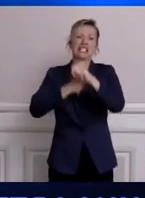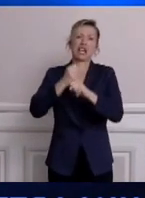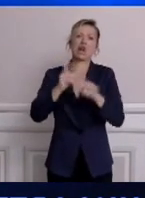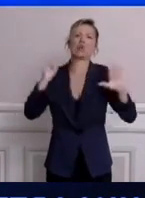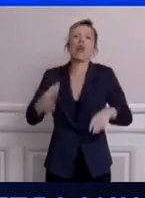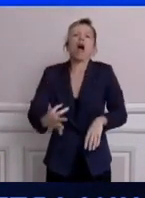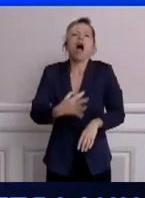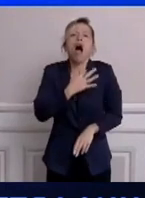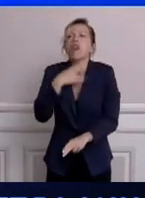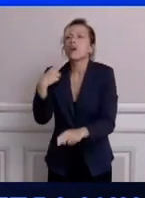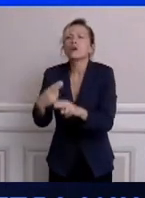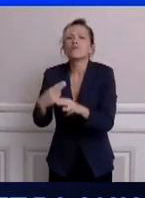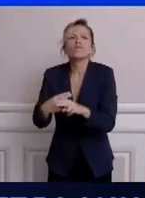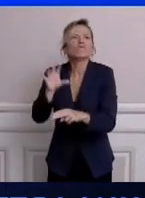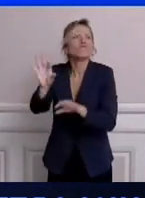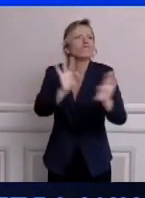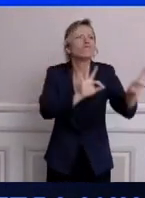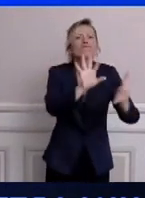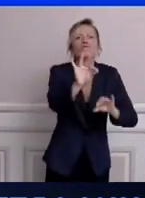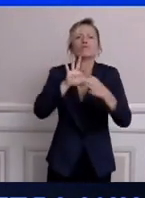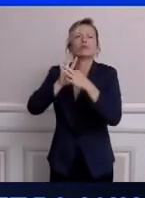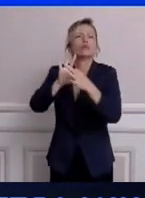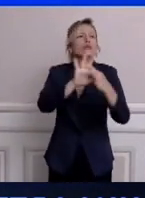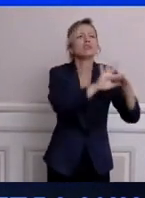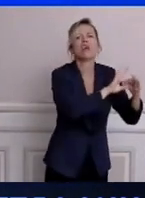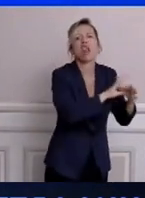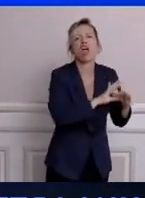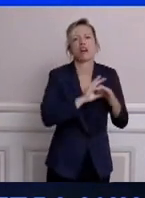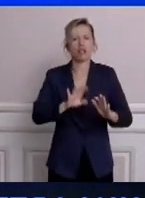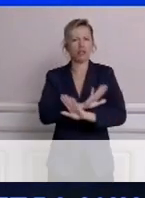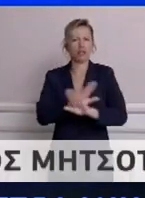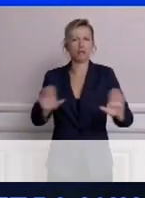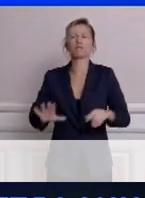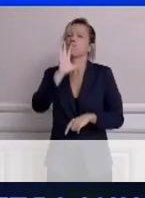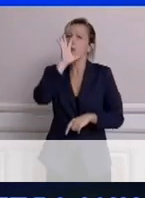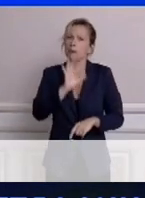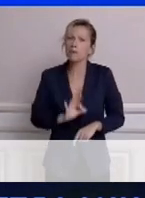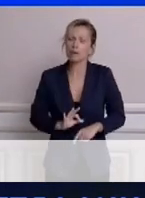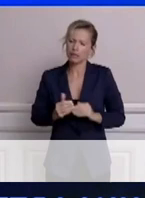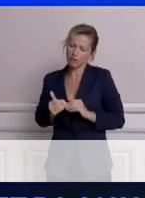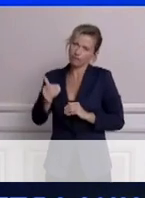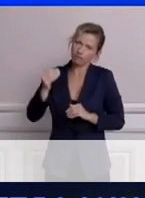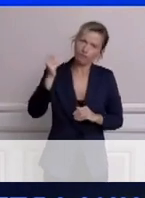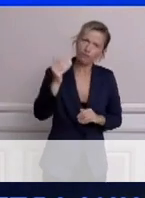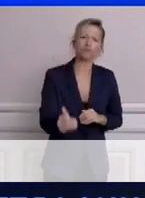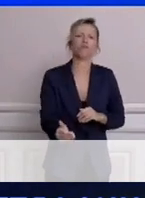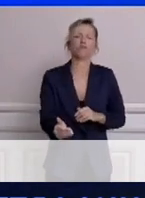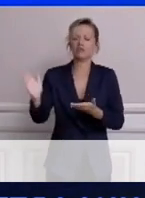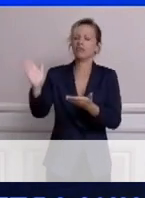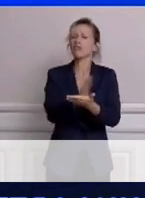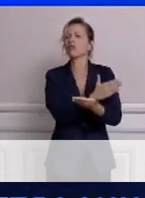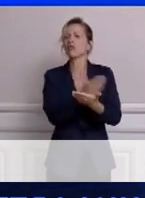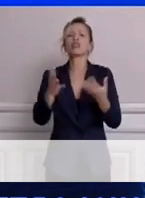συνεργάτες στην τοπική αυτοδιοίκηση. Και θέλω να ξεκαθαρίσω ότι τραβούμε μια διαχωριστική γραμμή μεταξύ